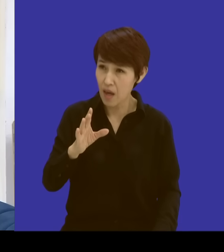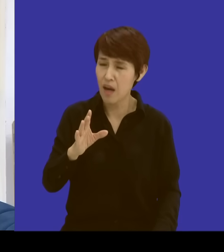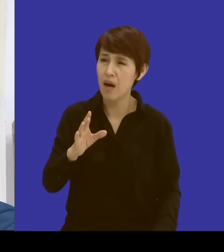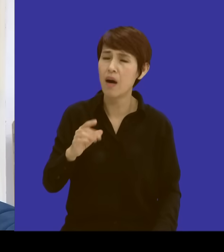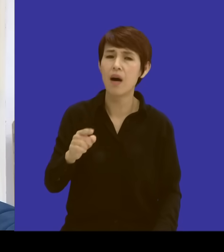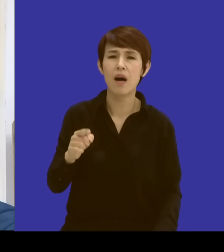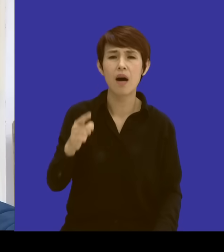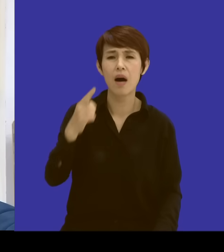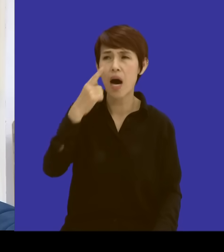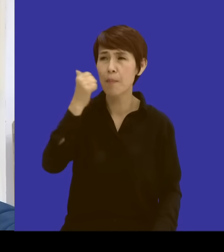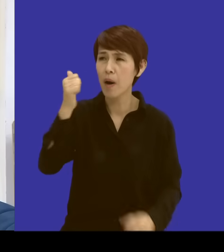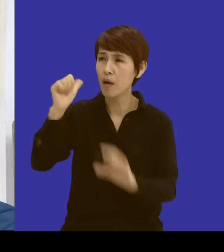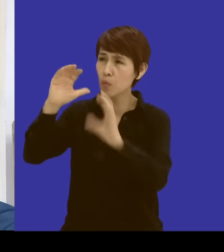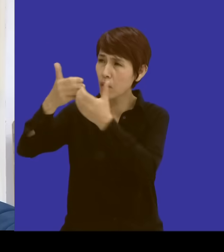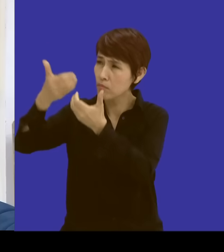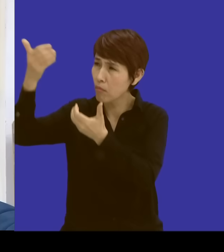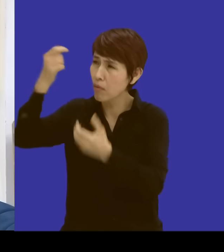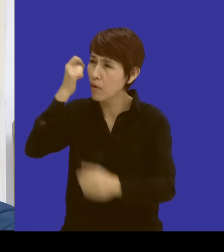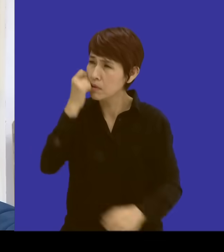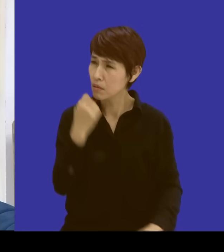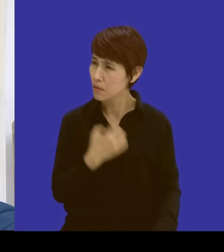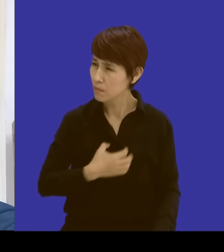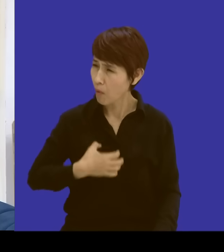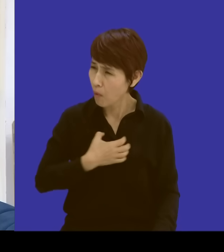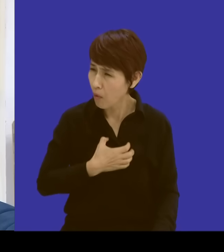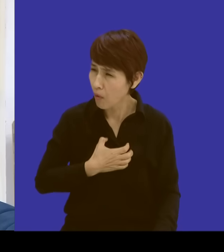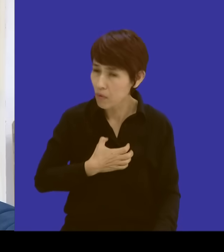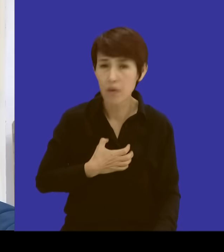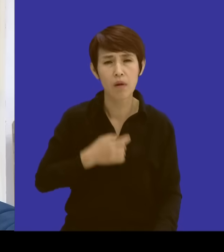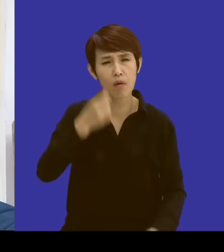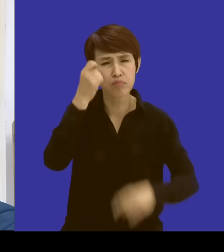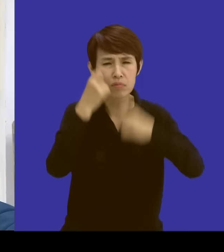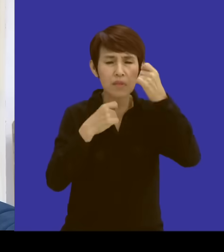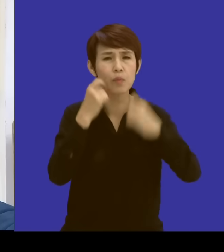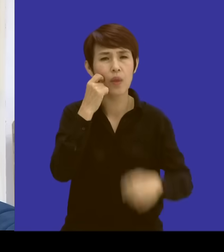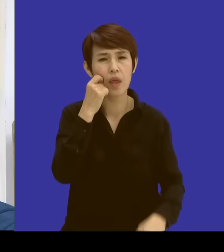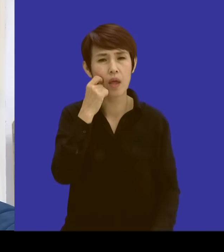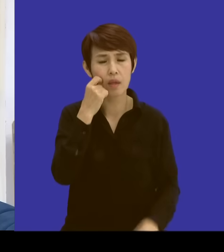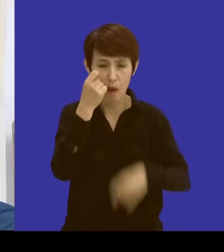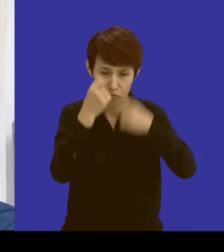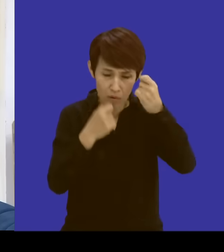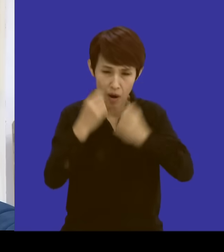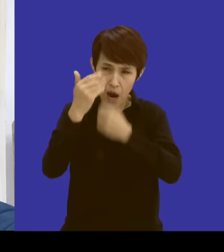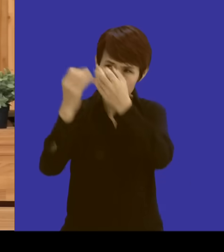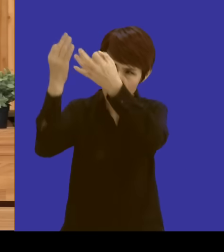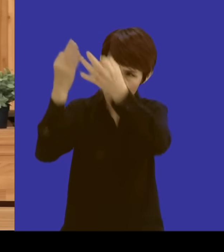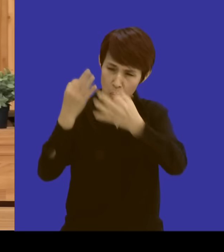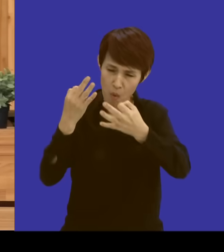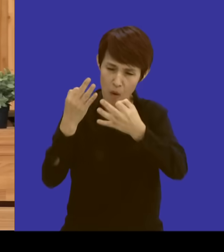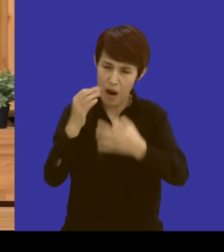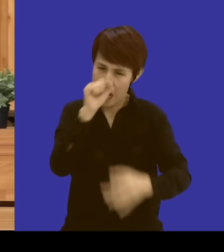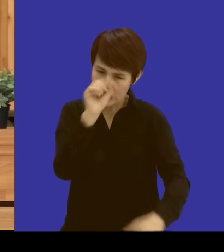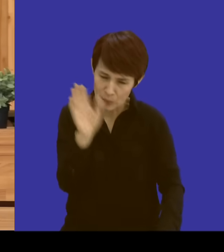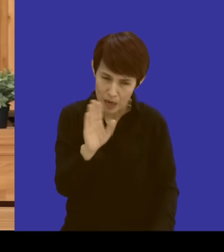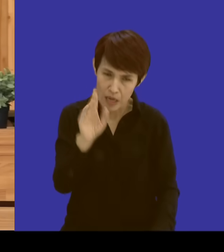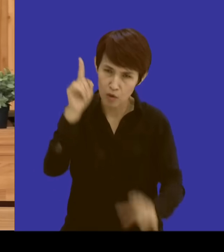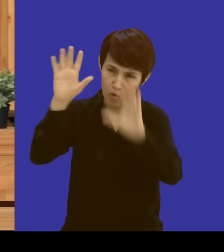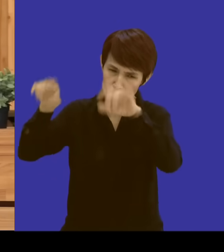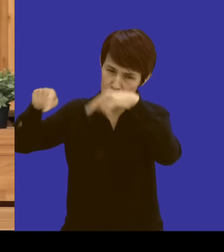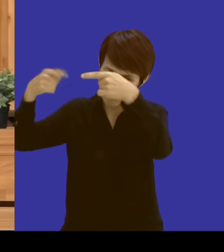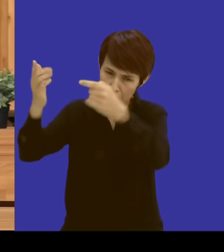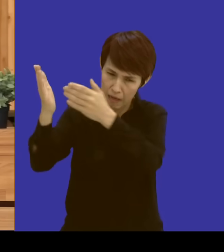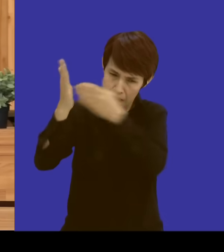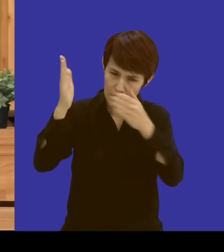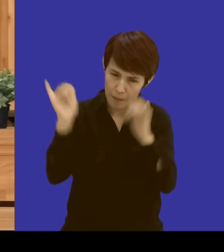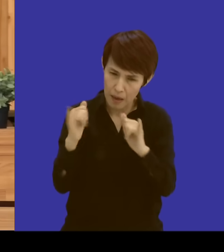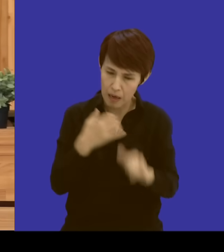아버지가 슬픈데 울 수 없어요. 왜냐면 내가 울면 이거 하나님 기뻐하지 않으시니까 천국에 갈 수 없어.